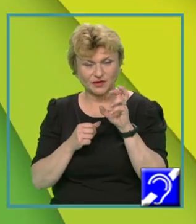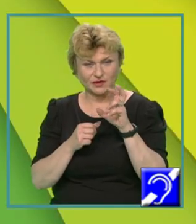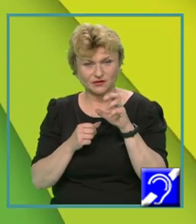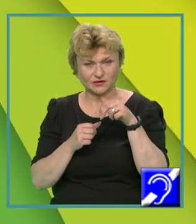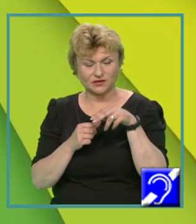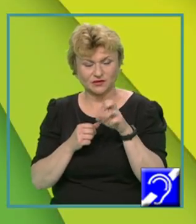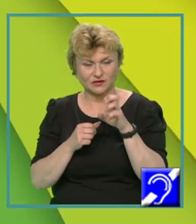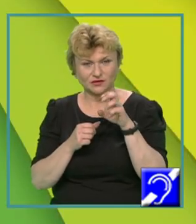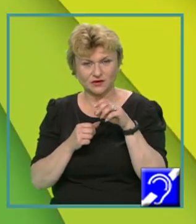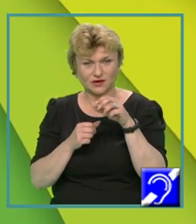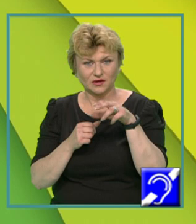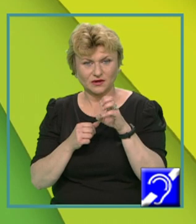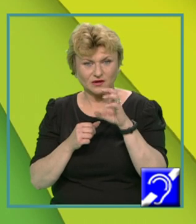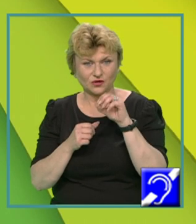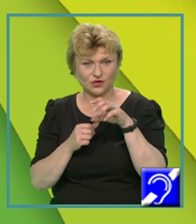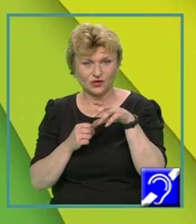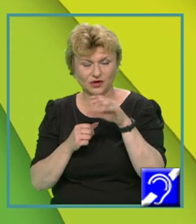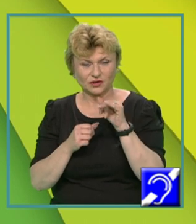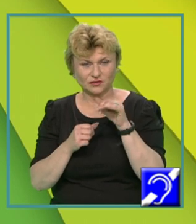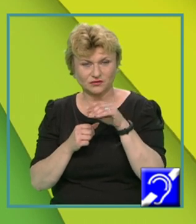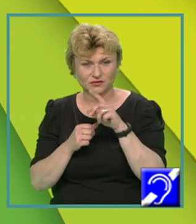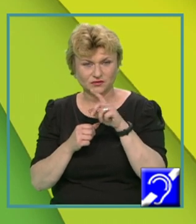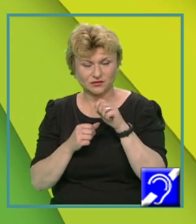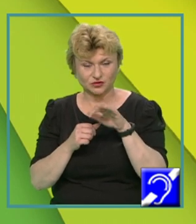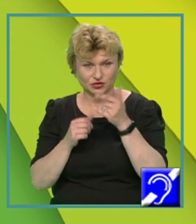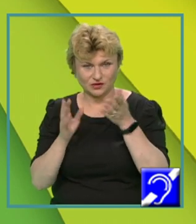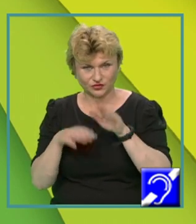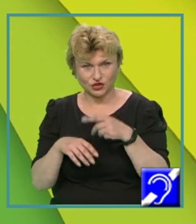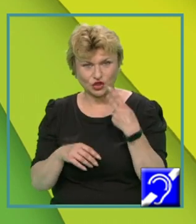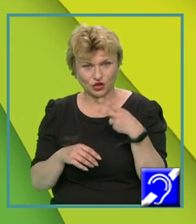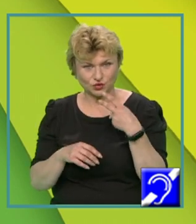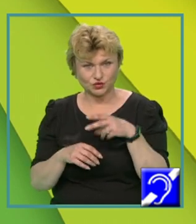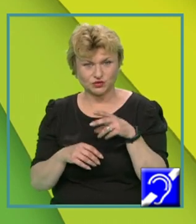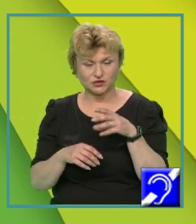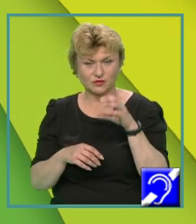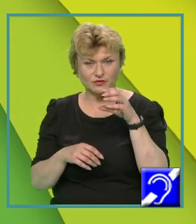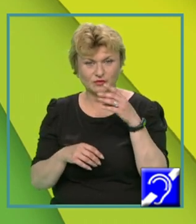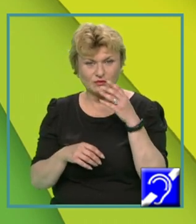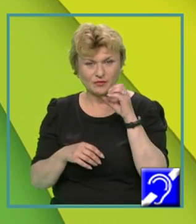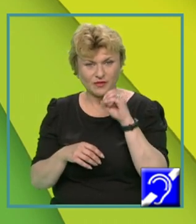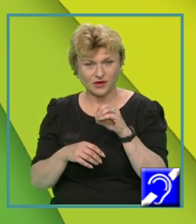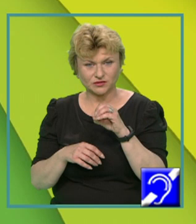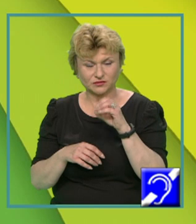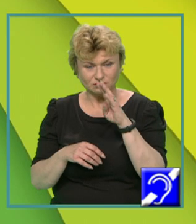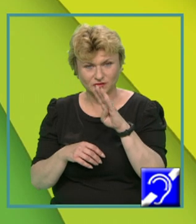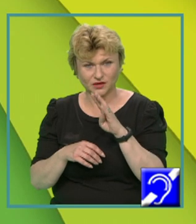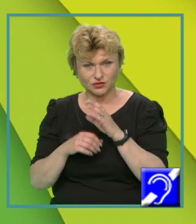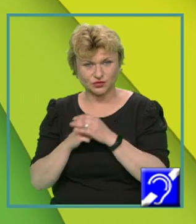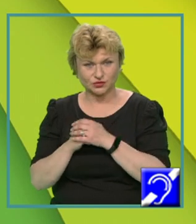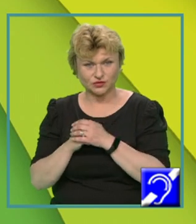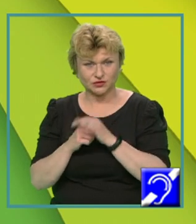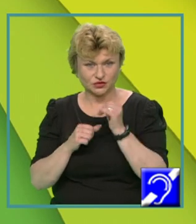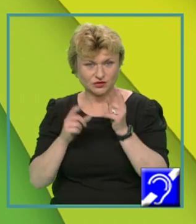nucleotide de timină și ni s-a spus că ADN-ul tot a avut 204 nucleotide. Dacă